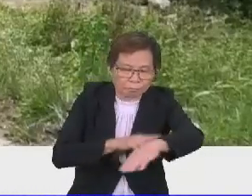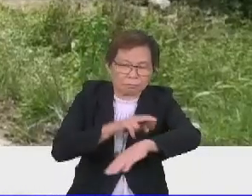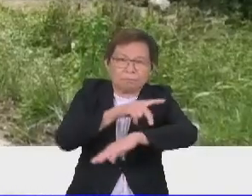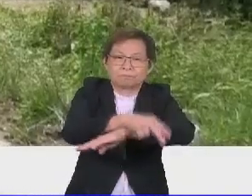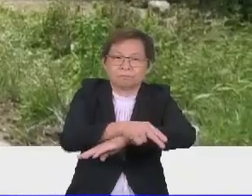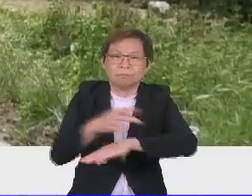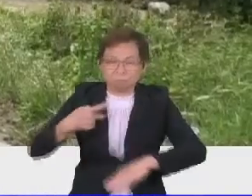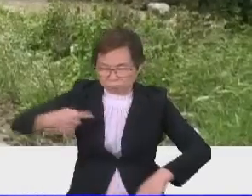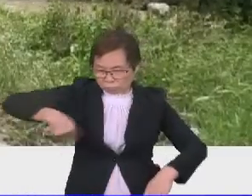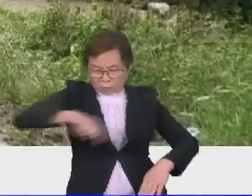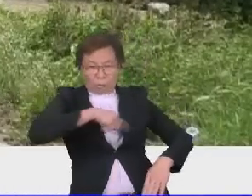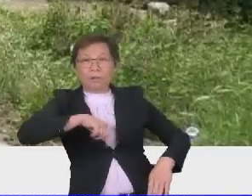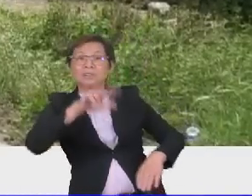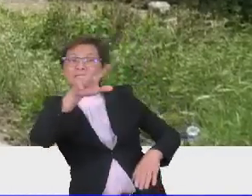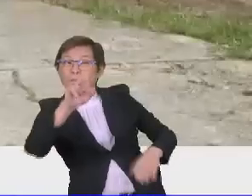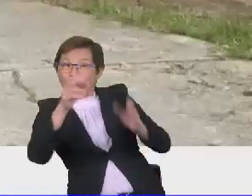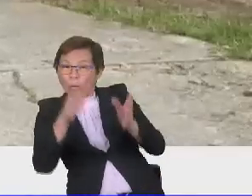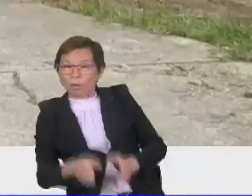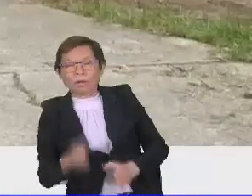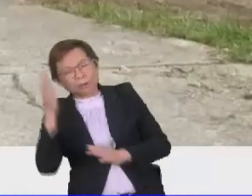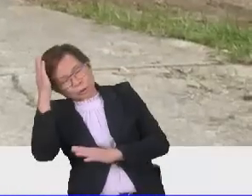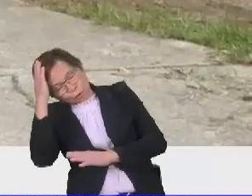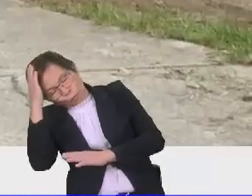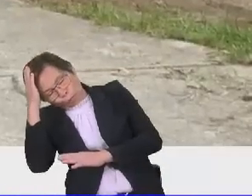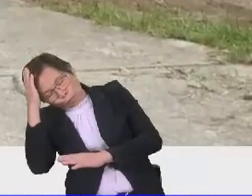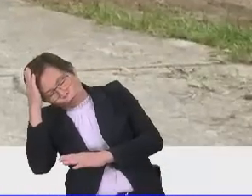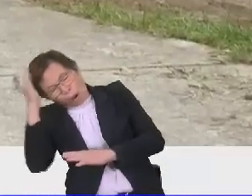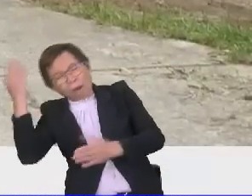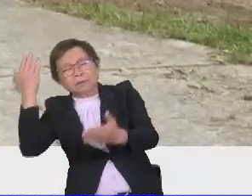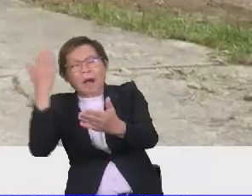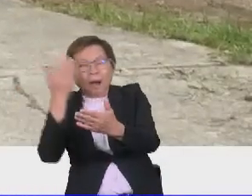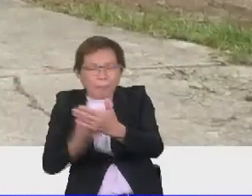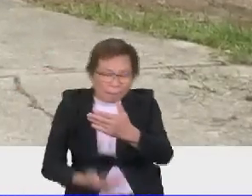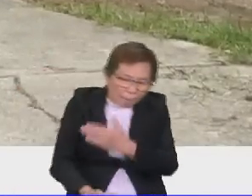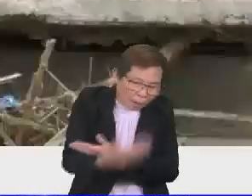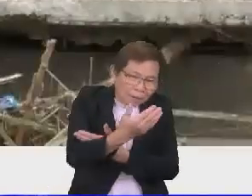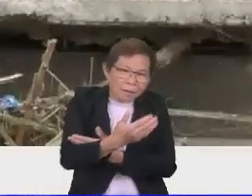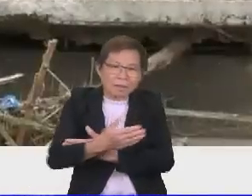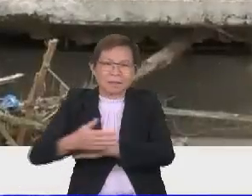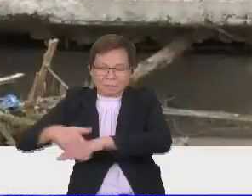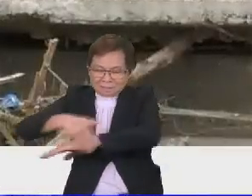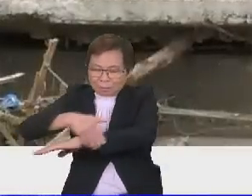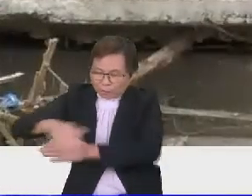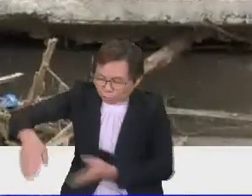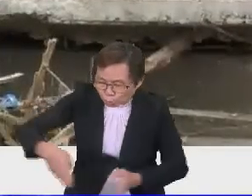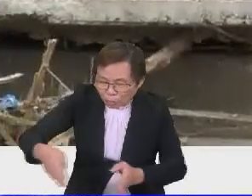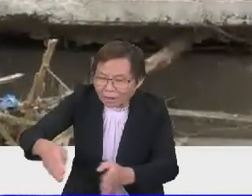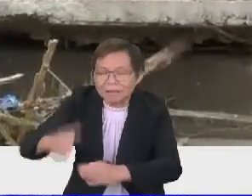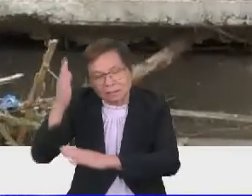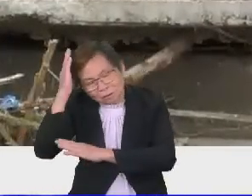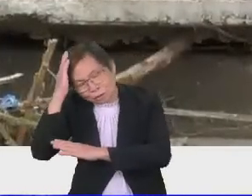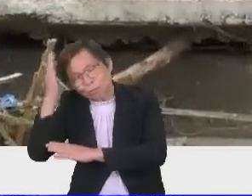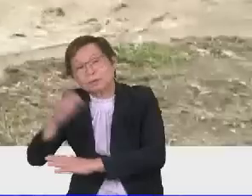30 lebih orang tidur sampai pagi di sini sering sungai ini saya berharap